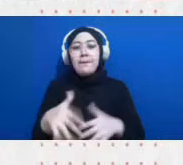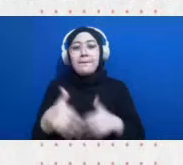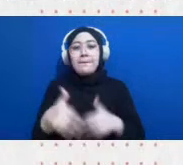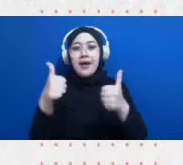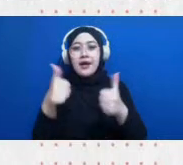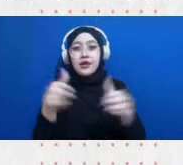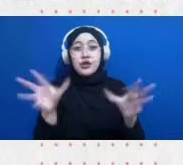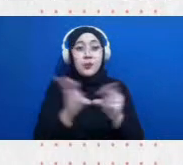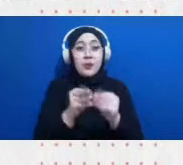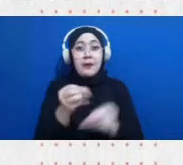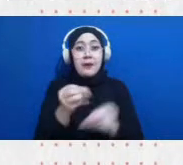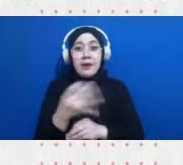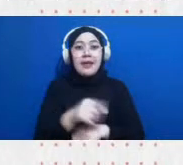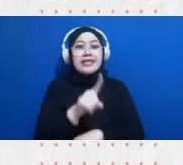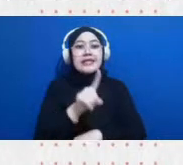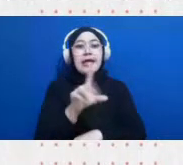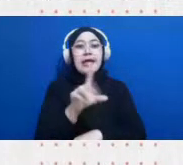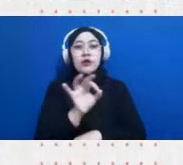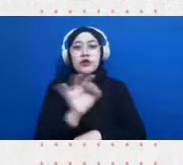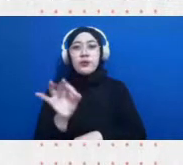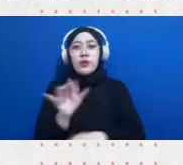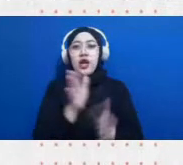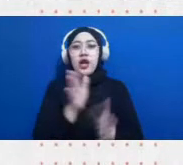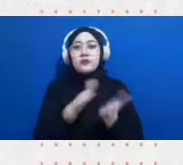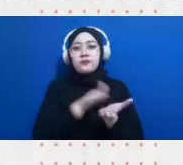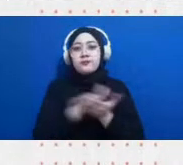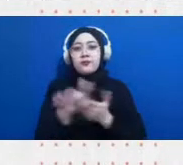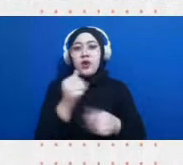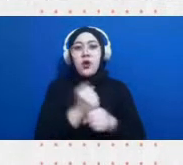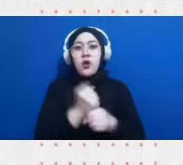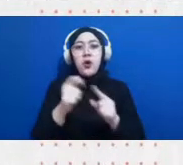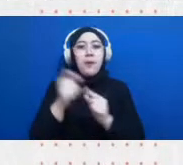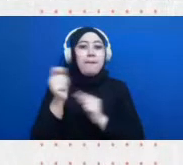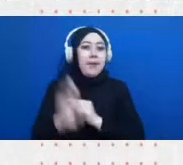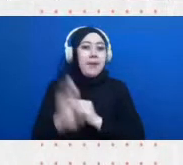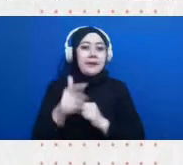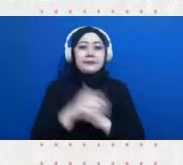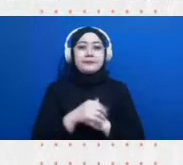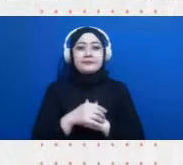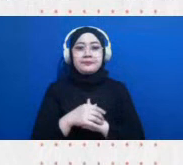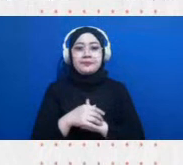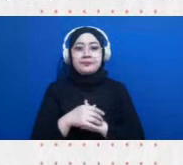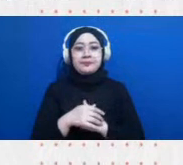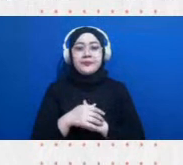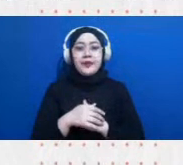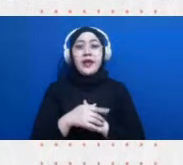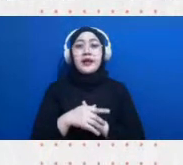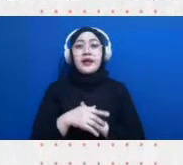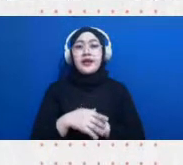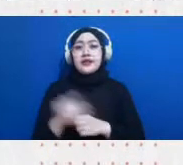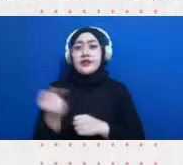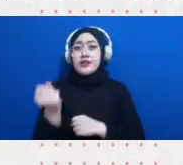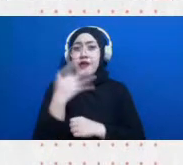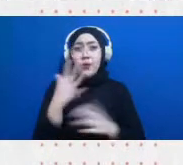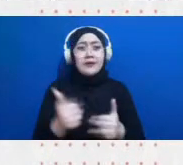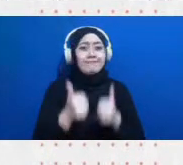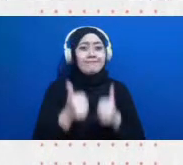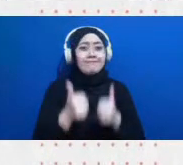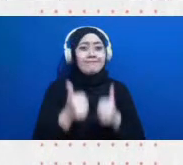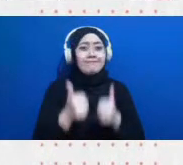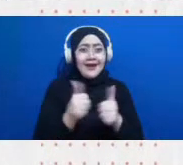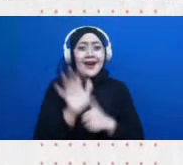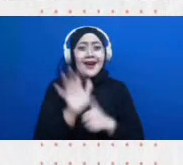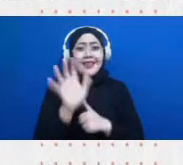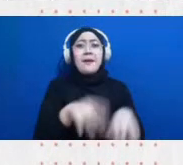sejumlah Rp100.000 akan ditransfer melalui GoPay, dan juga yang menjawab kuis dengan benar akan mendapatkan